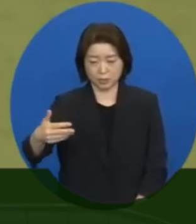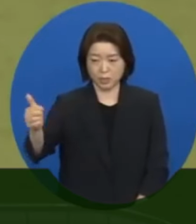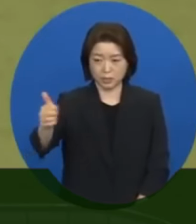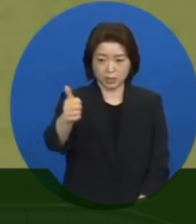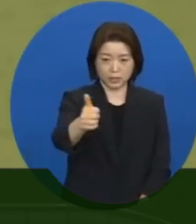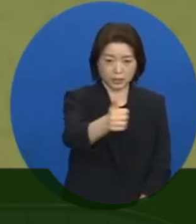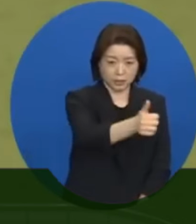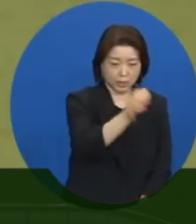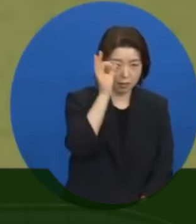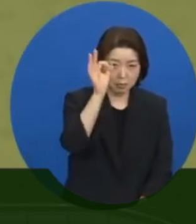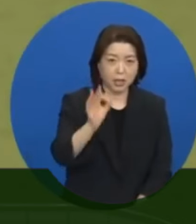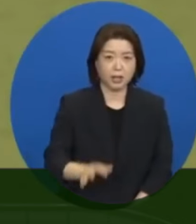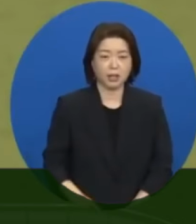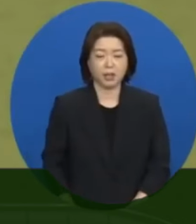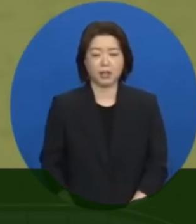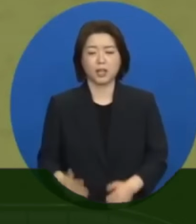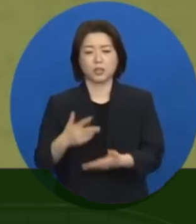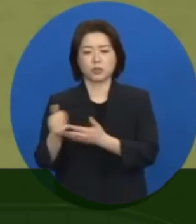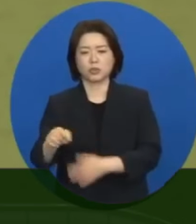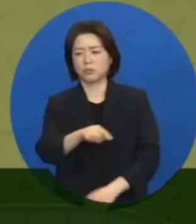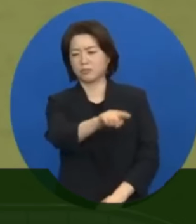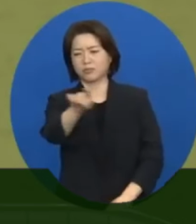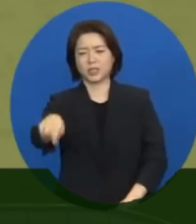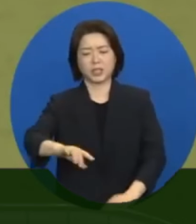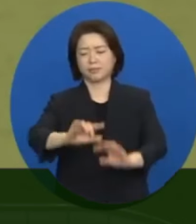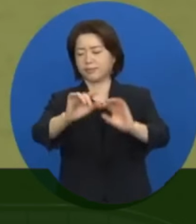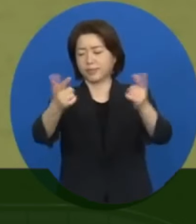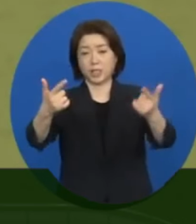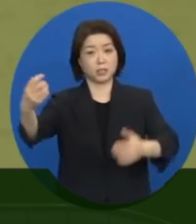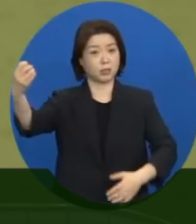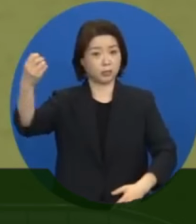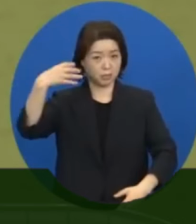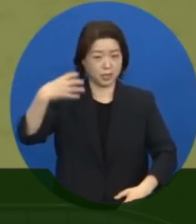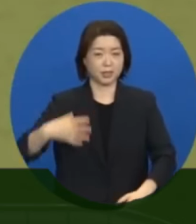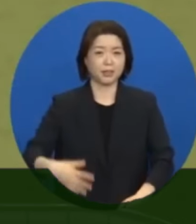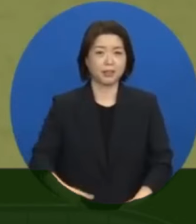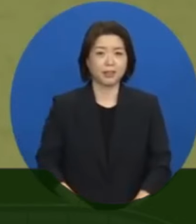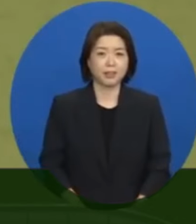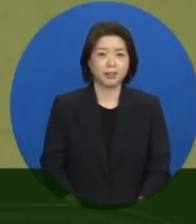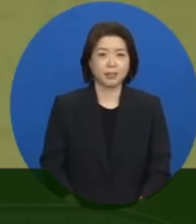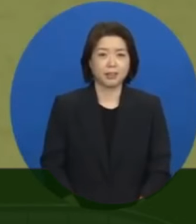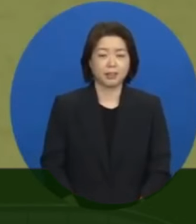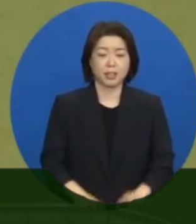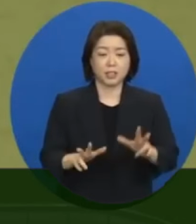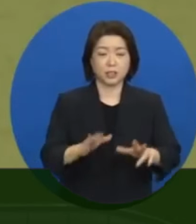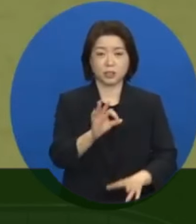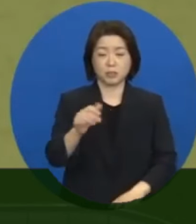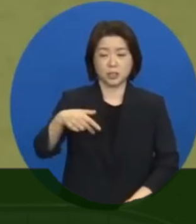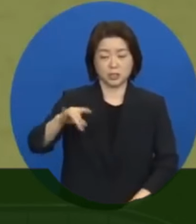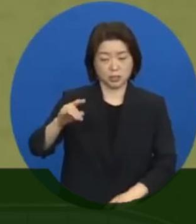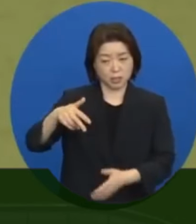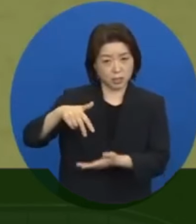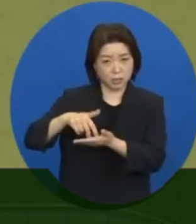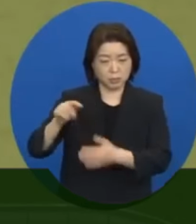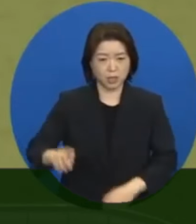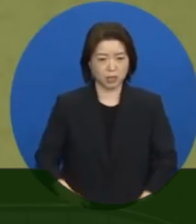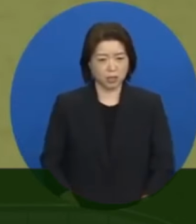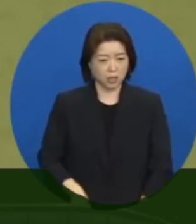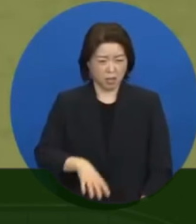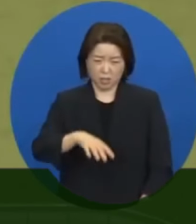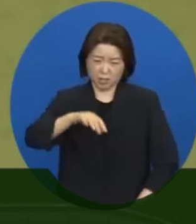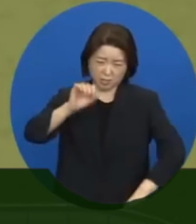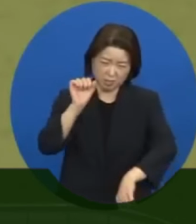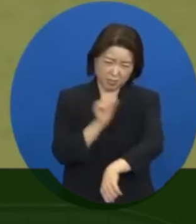세워봤는데 주님은 다 아니라고 하시는 거예 지금 이세의 입장에서는 지금 베스트 아들이 다